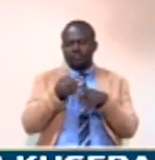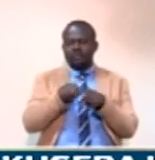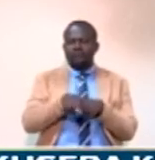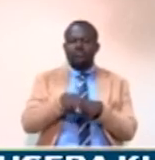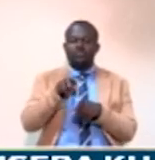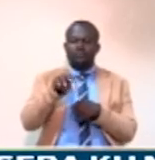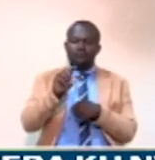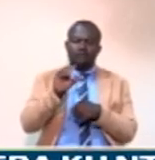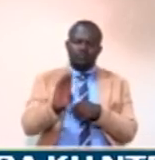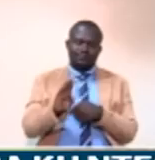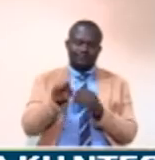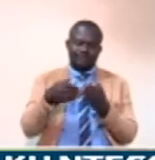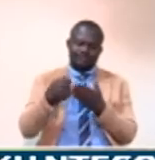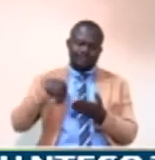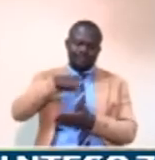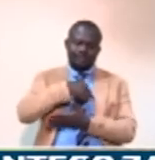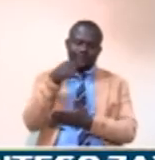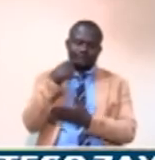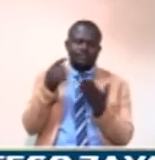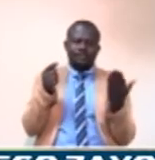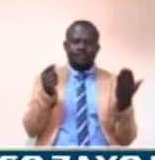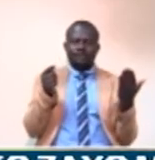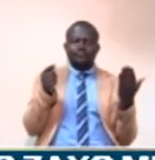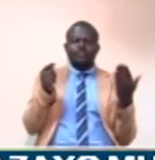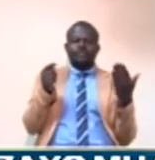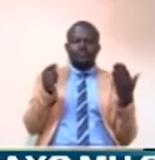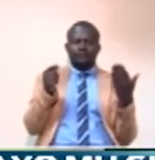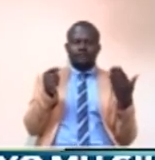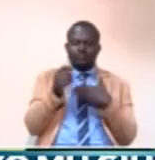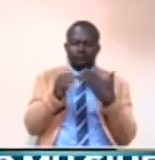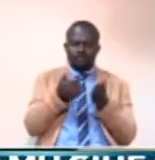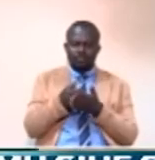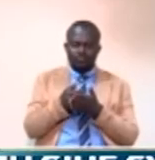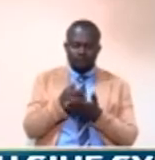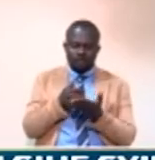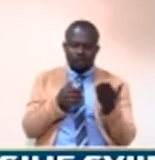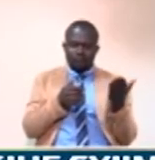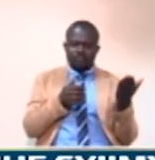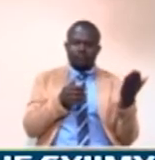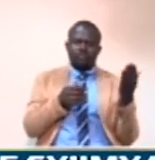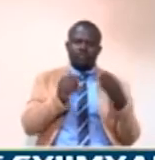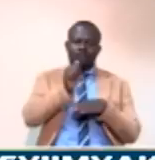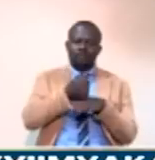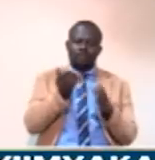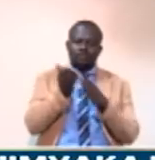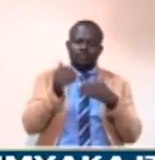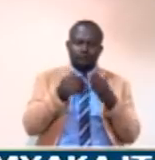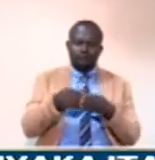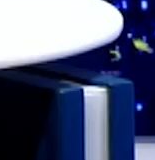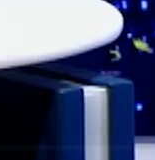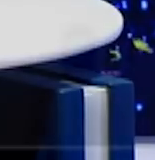ya RDB yabivuga. Kandi babwira abantu babaserive cyangwa babahe serivisi nibo barangiza bashyira abantu babwira bati nyamuneka